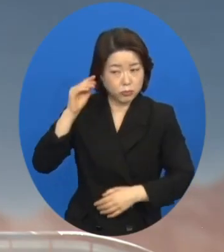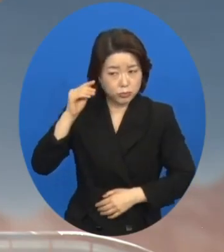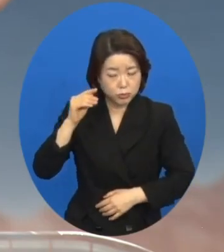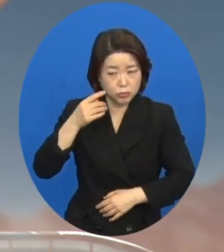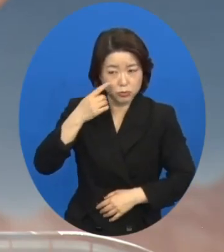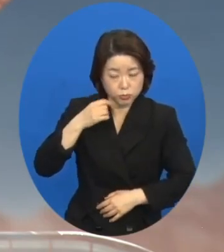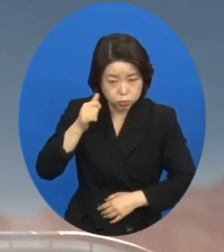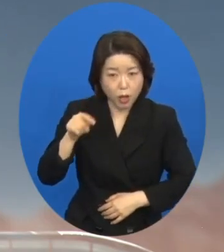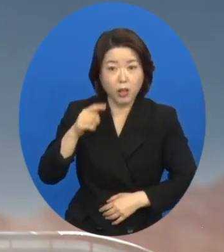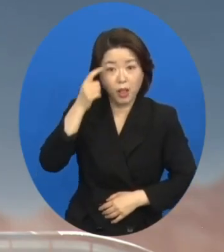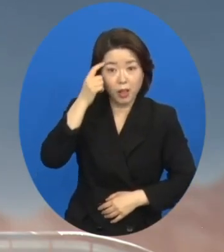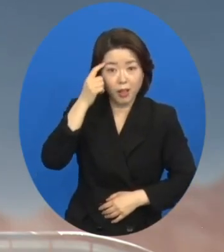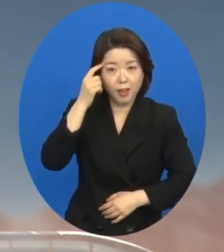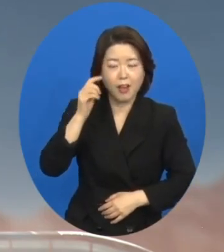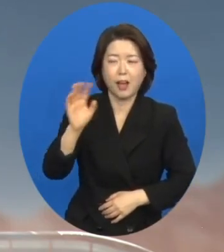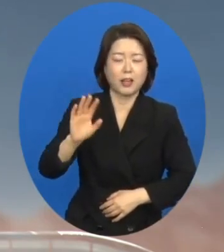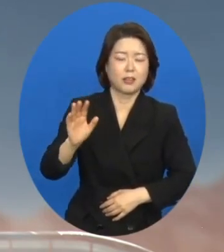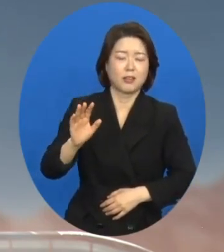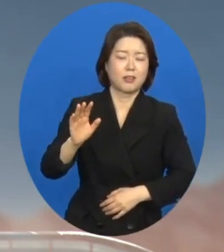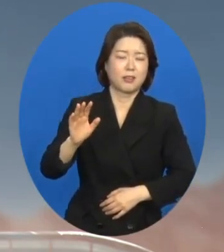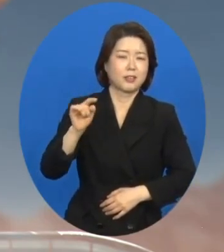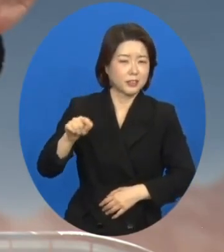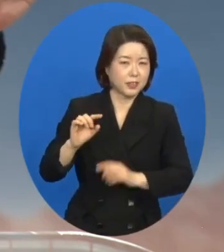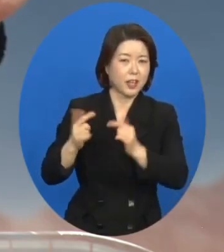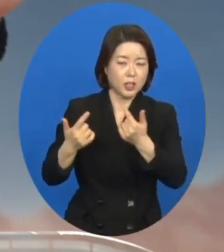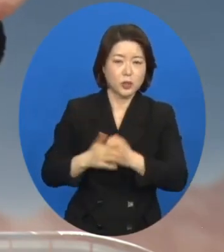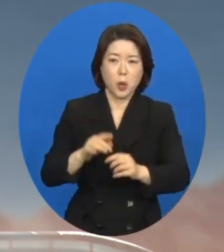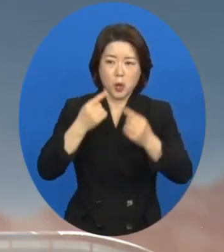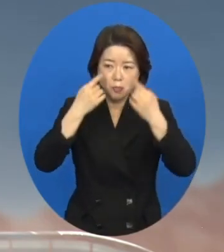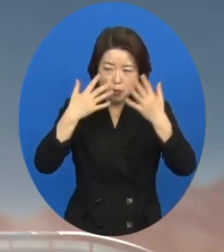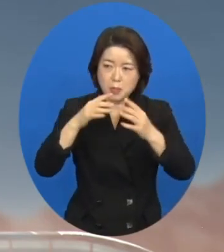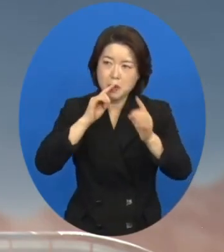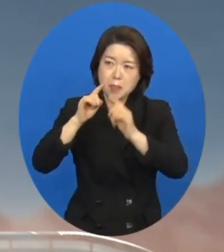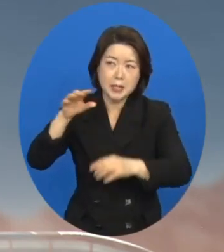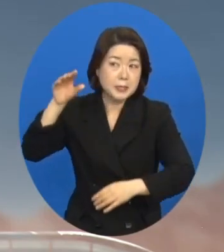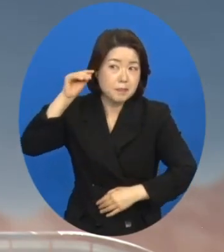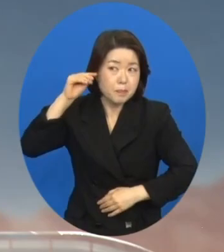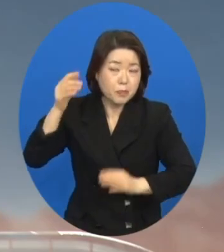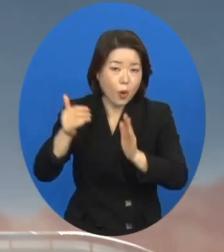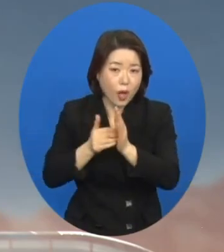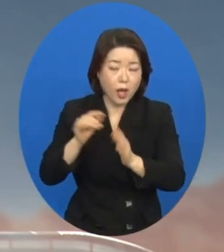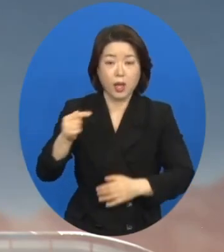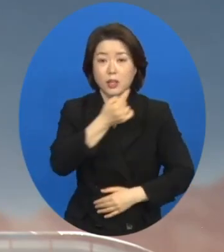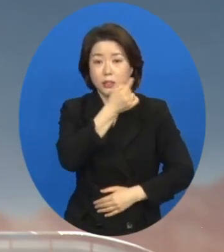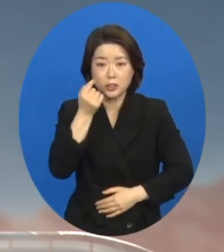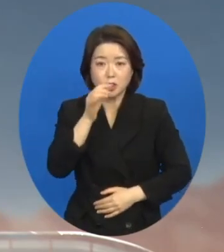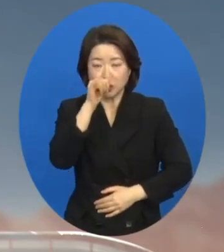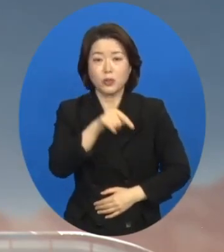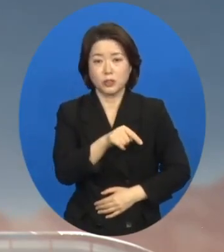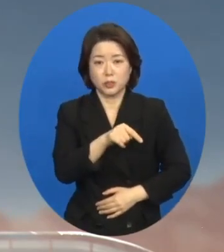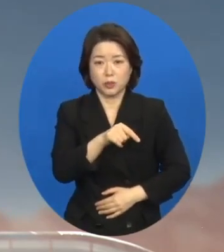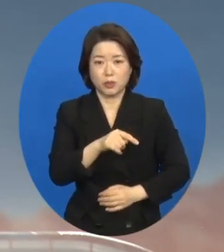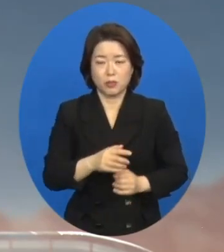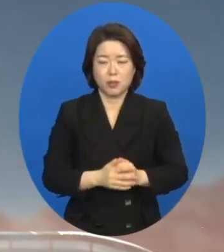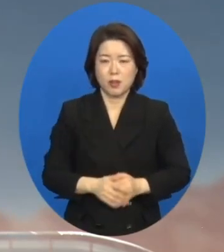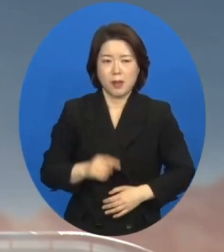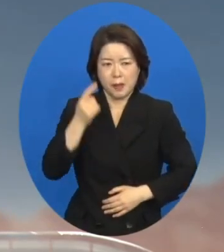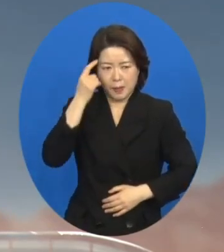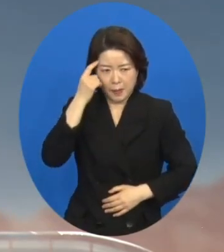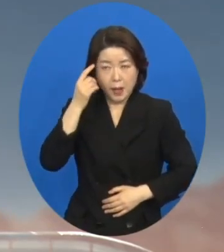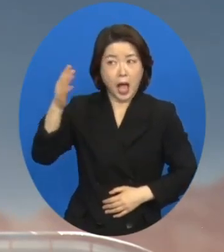뭐 생각이 들 수도 있어요. 근데 그게 아니에요. 분명히 말씀을 들었습니다. 나중에 이제 그 증거가 나와요. 아주